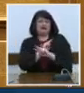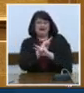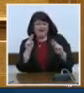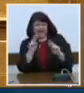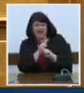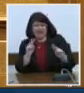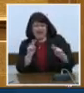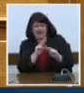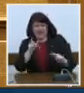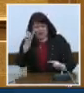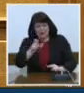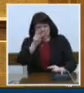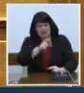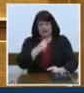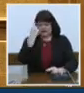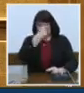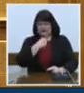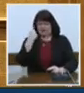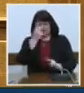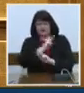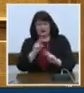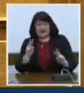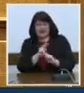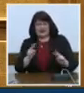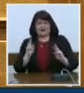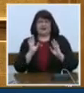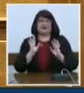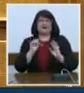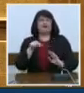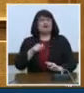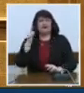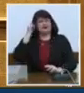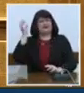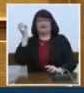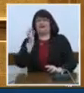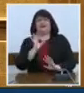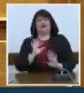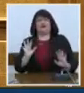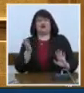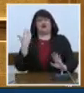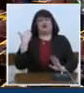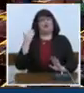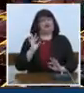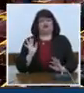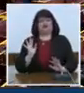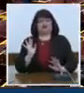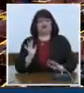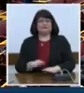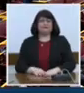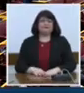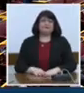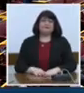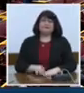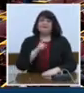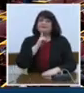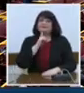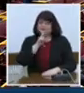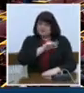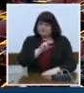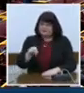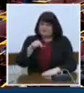αυτοκάθαρση. Κάτι που προφανώς δεν ήταν αυτονόητο μέχρι και πριν από λίγα χρόνια, όταν ανάλογα περιστατικά τα οποία